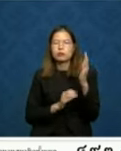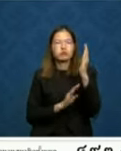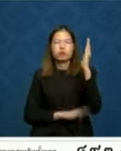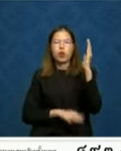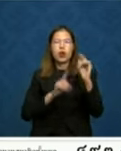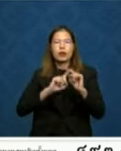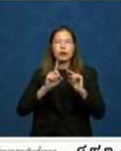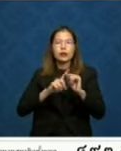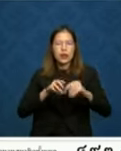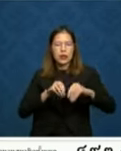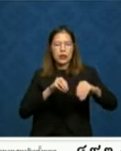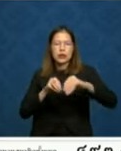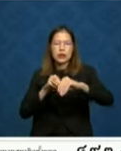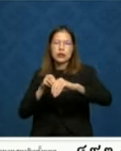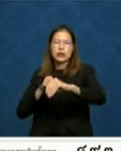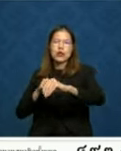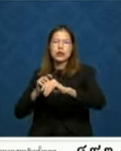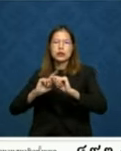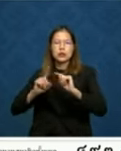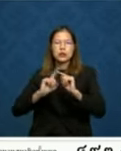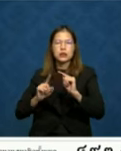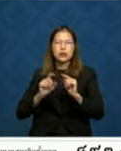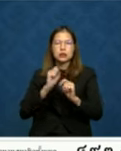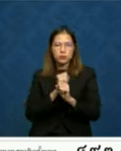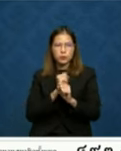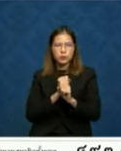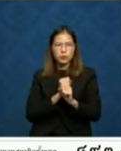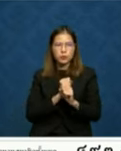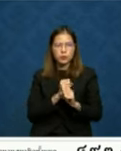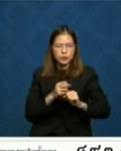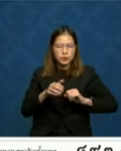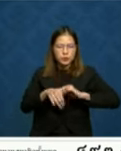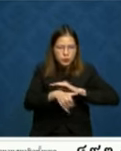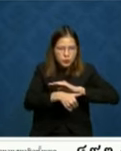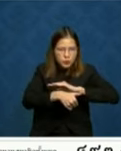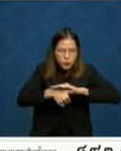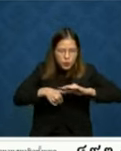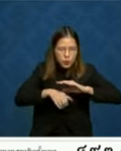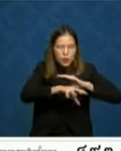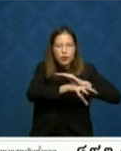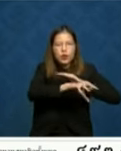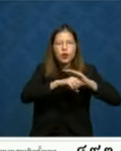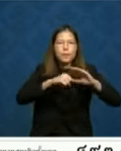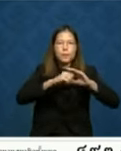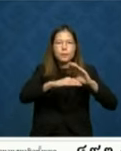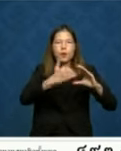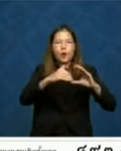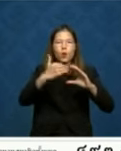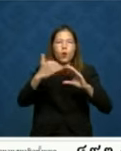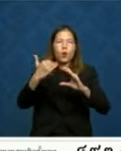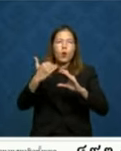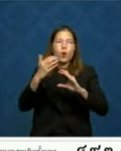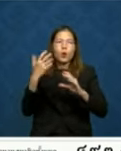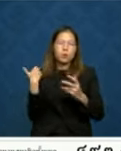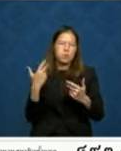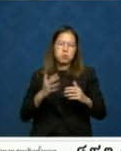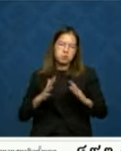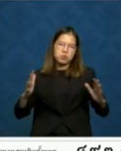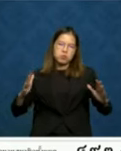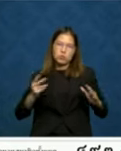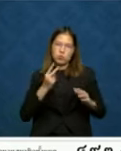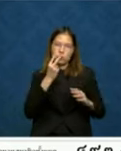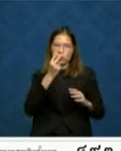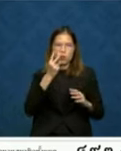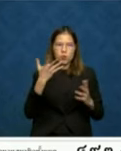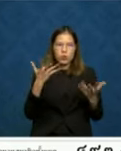นะครับกระจายไปตามชายแดนลักลอบนำเข้าจำนวนมหาศาลครับมองไม่เห็นครับ